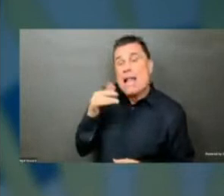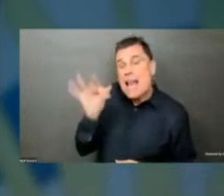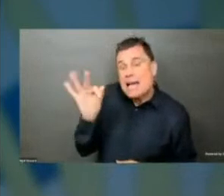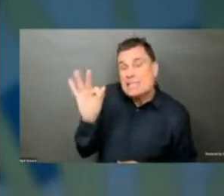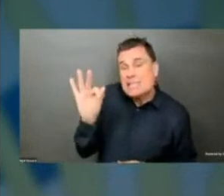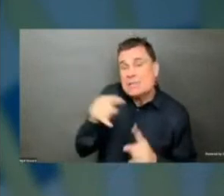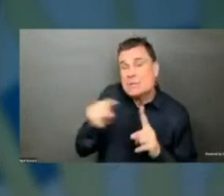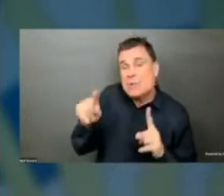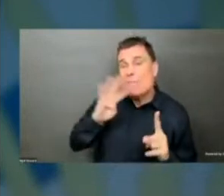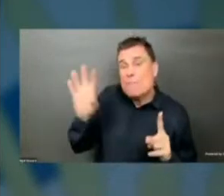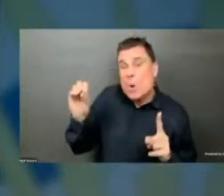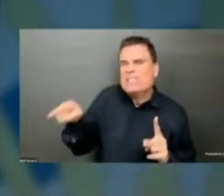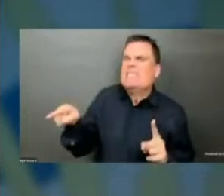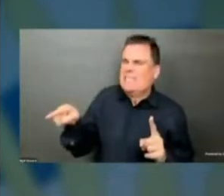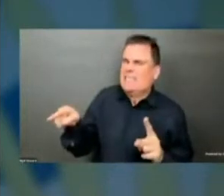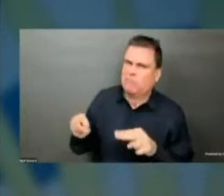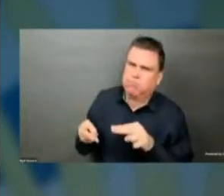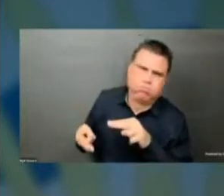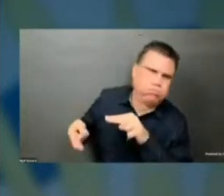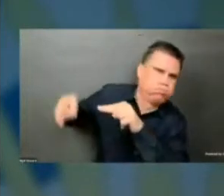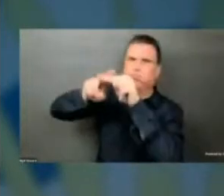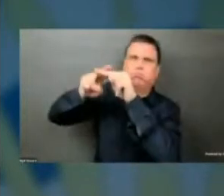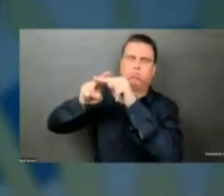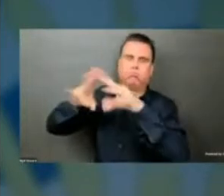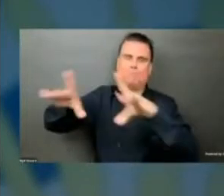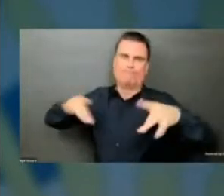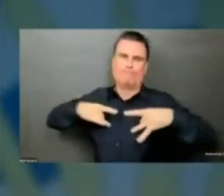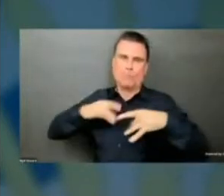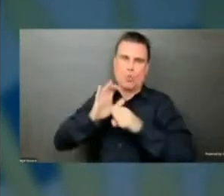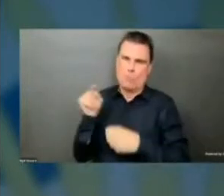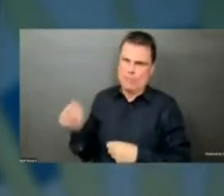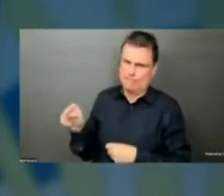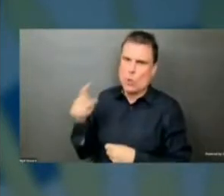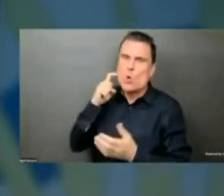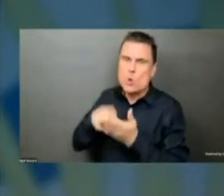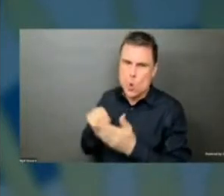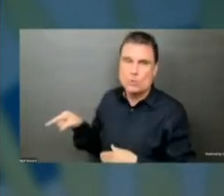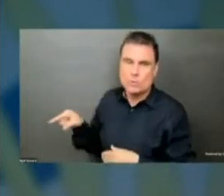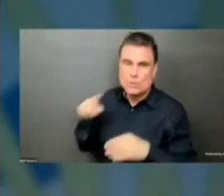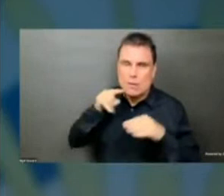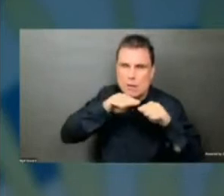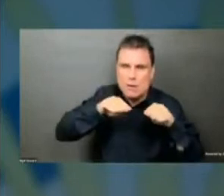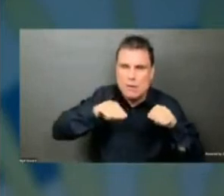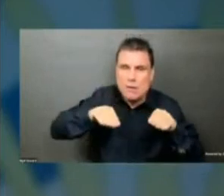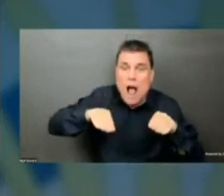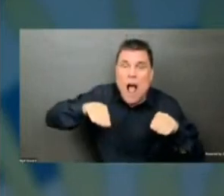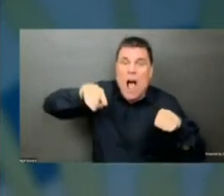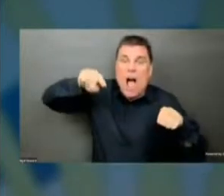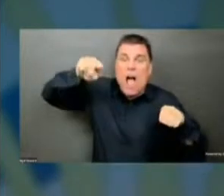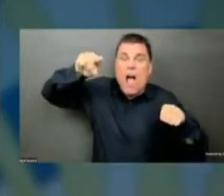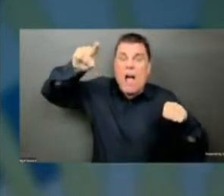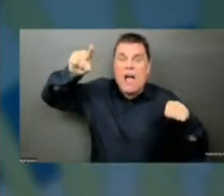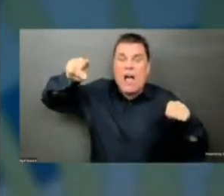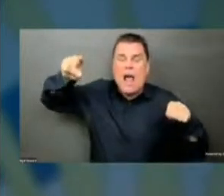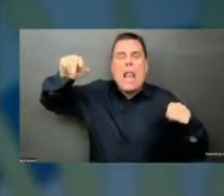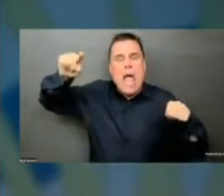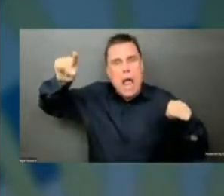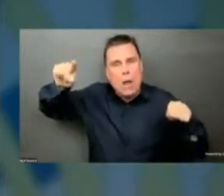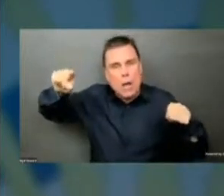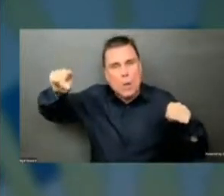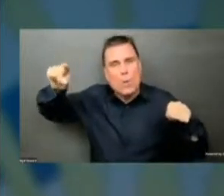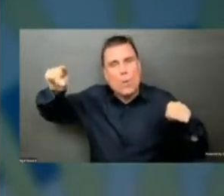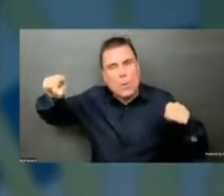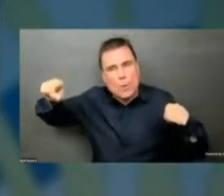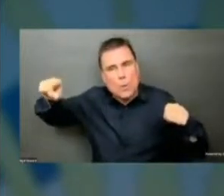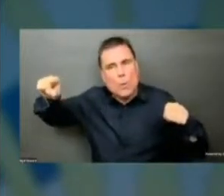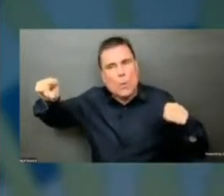到 we see a 40岁 nice, 这部年 steady, 龄还是主 finally 力。 decrease in 但是呢也是 transmission 很 rates 显著的开 and 始下降了， with 从他 high 们的 testing 传 in 染 people 也 over